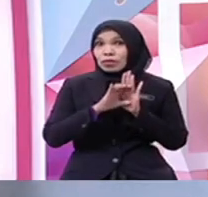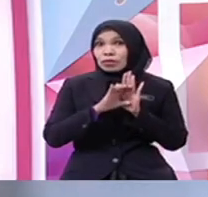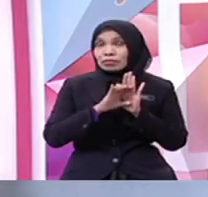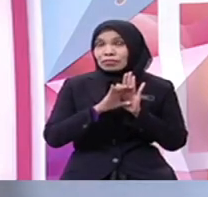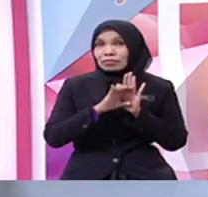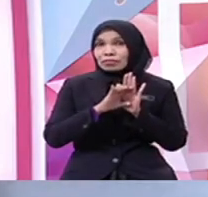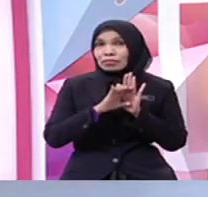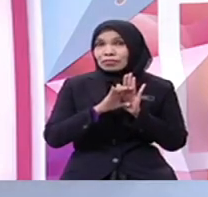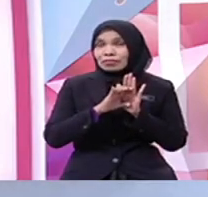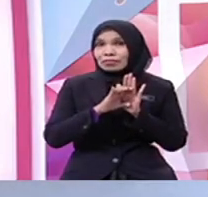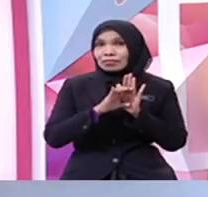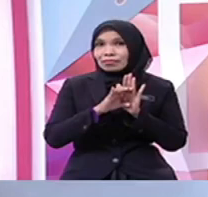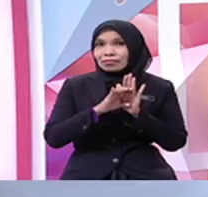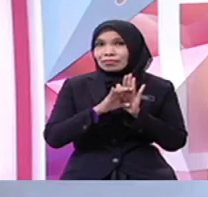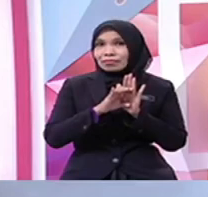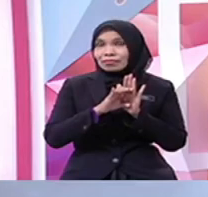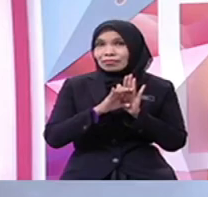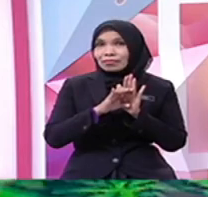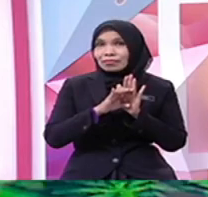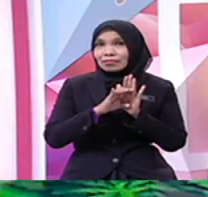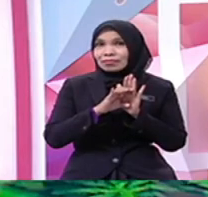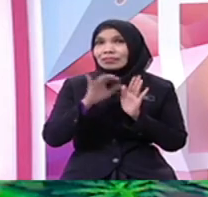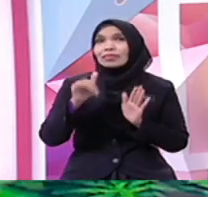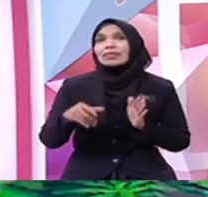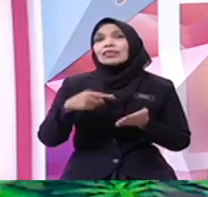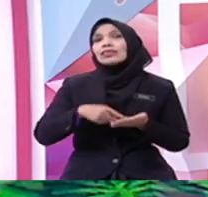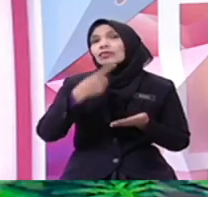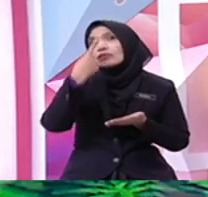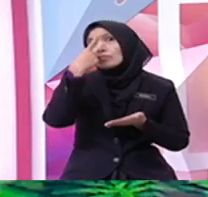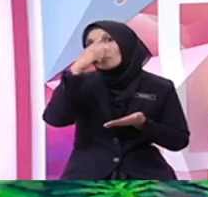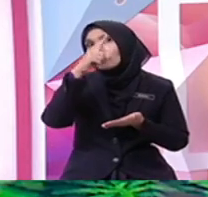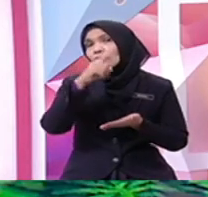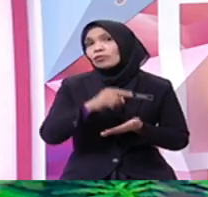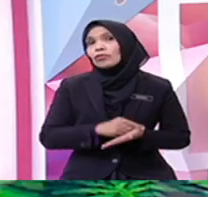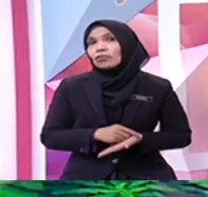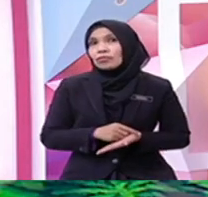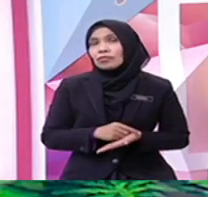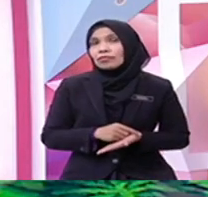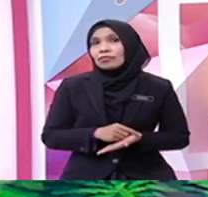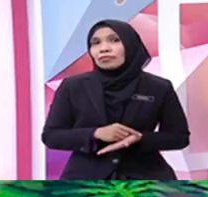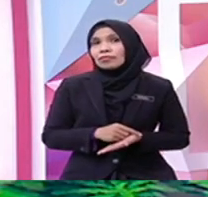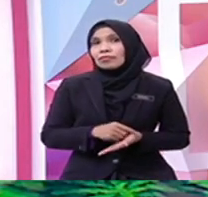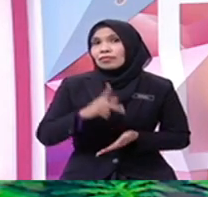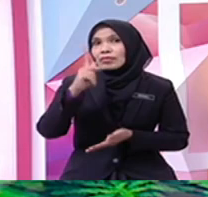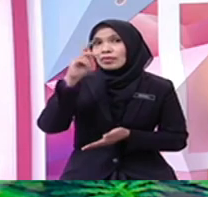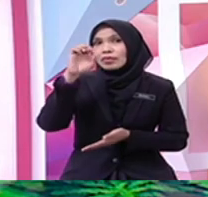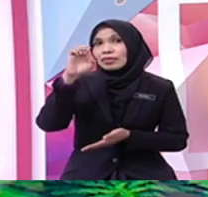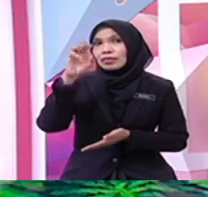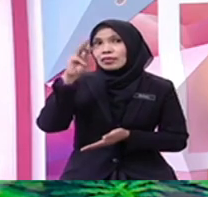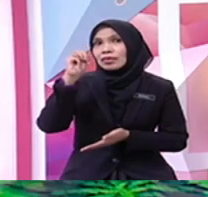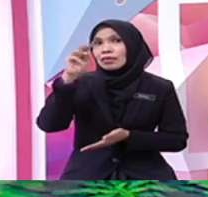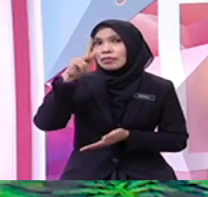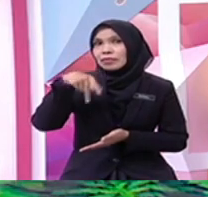uh cek Grace yang ini dianya gunakan untuk Pimpin gaya hidup sehat jika belakang nih